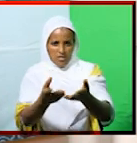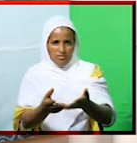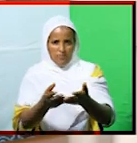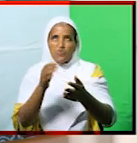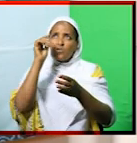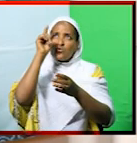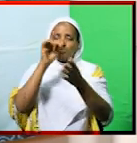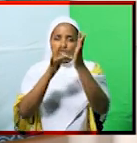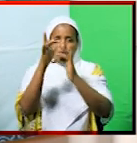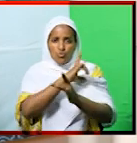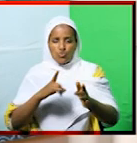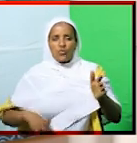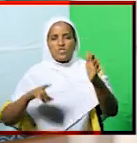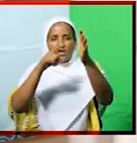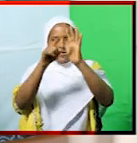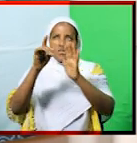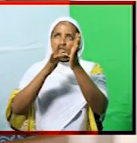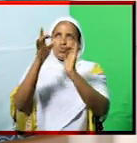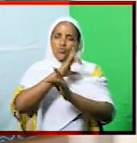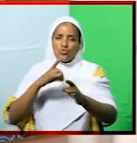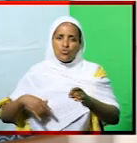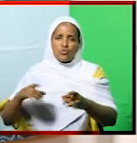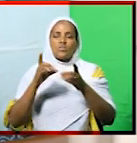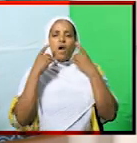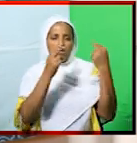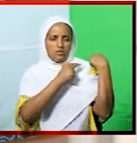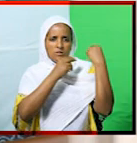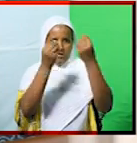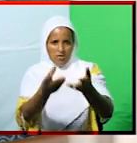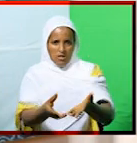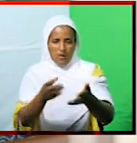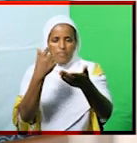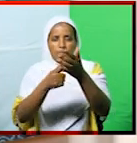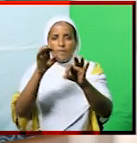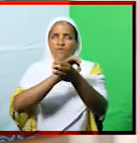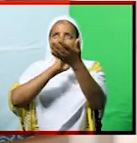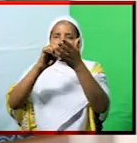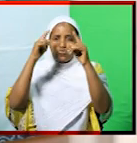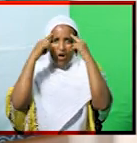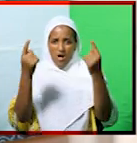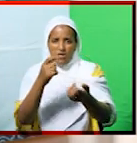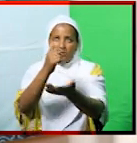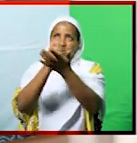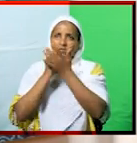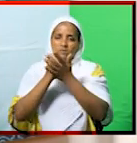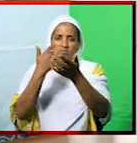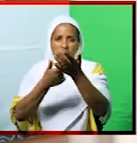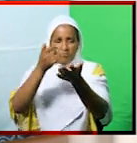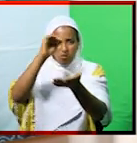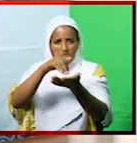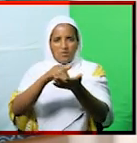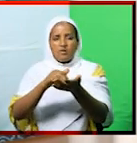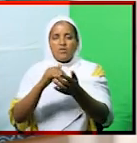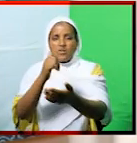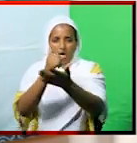የሚሾማቸው እርሱ ኢየሱስ ክርስቶስ ተገለጠ ነው። ስለዚህ ኢየሱስ ክርስቶስ ሰያሜ ካህናት ነው። ንሰው መንፈሰ ቅዱስ ለላህ ደግሞ አጥያት ይታደግሎም ወለላህ